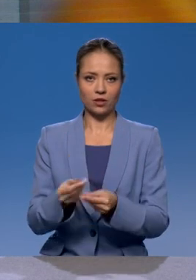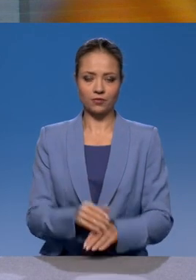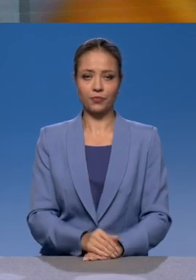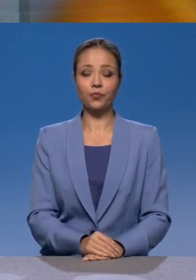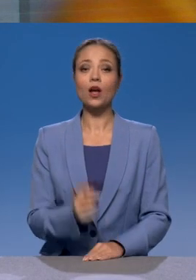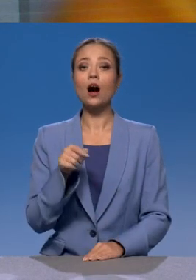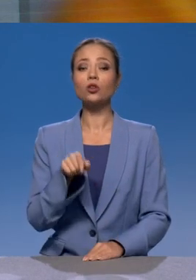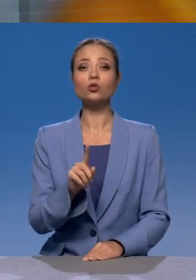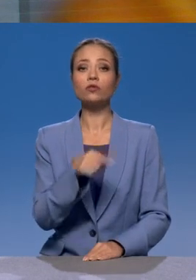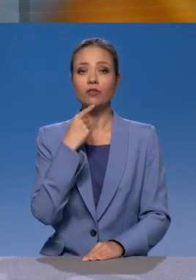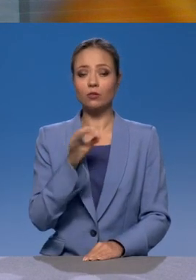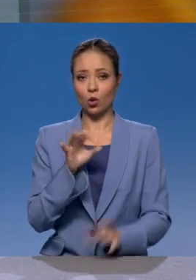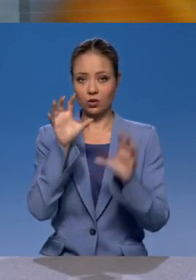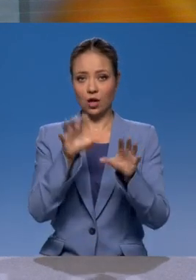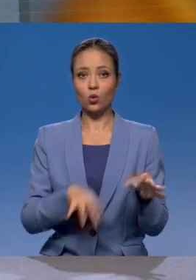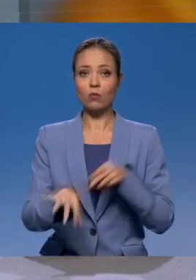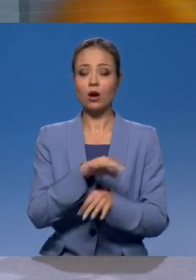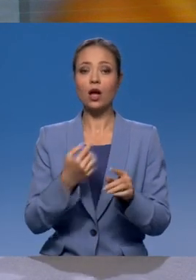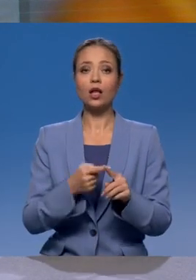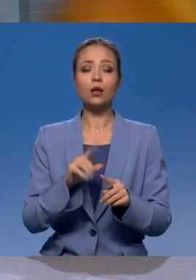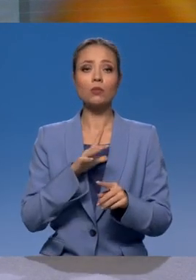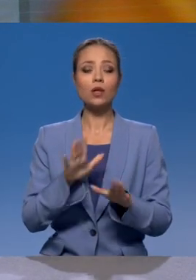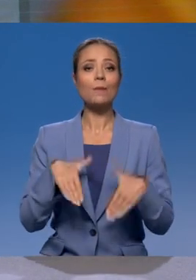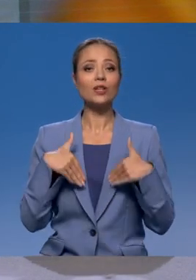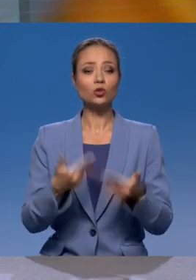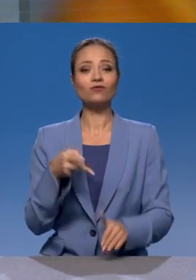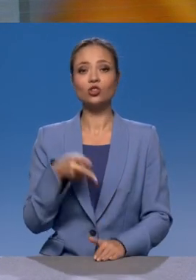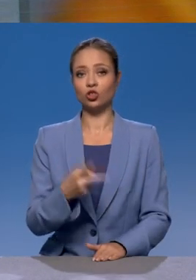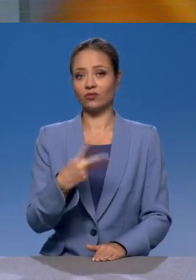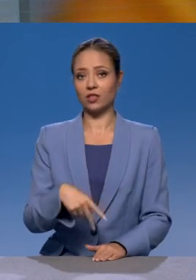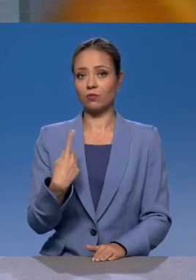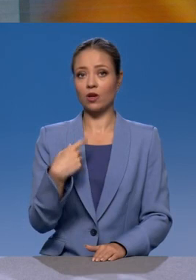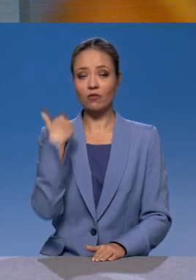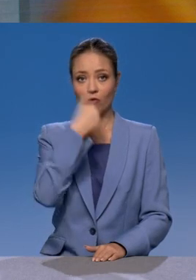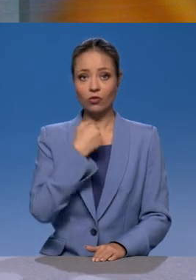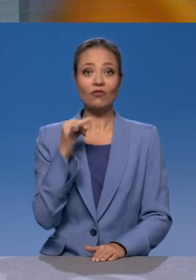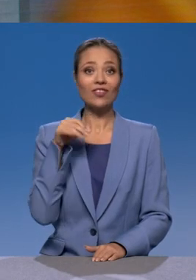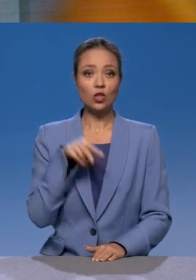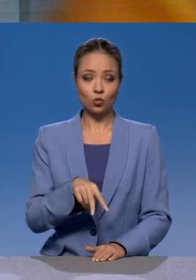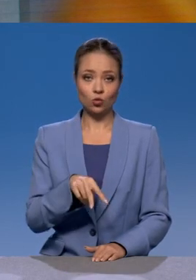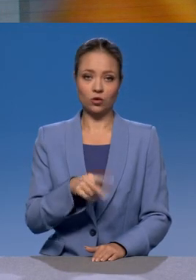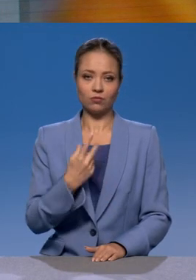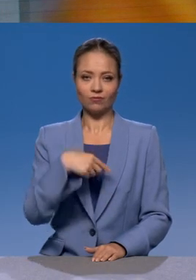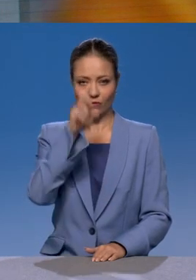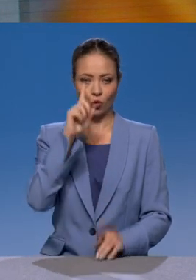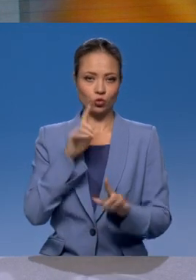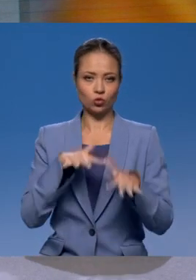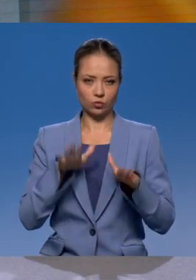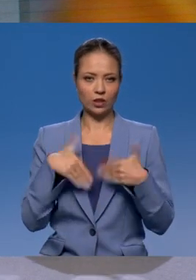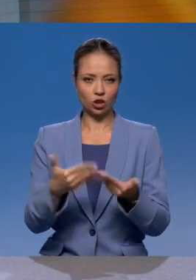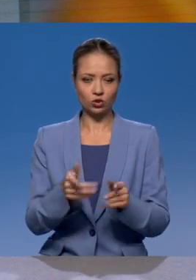что сказали, он на самом деле был внесен еще в 2021 году, в июле месяце, в Государственную Думу. По